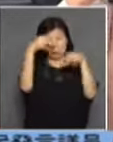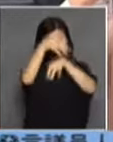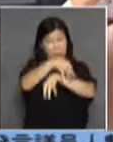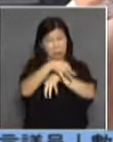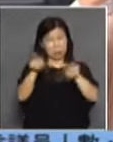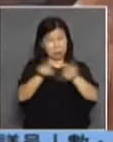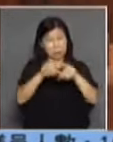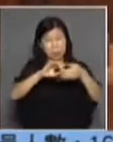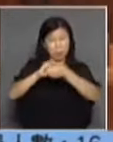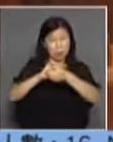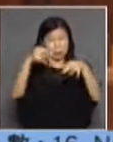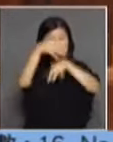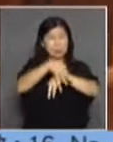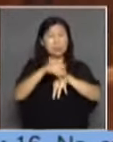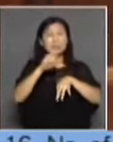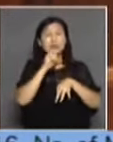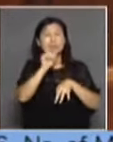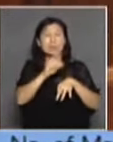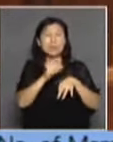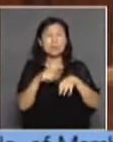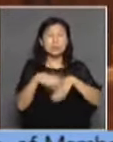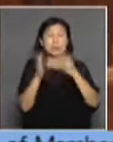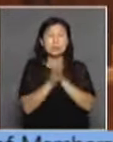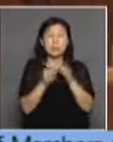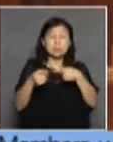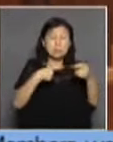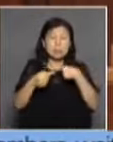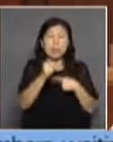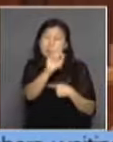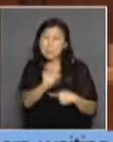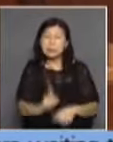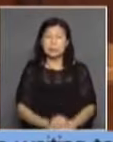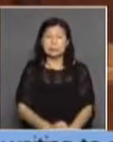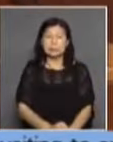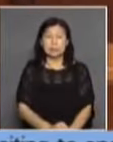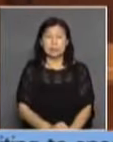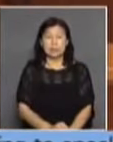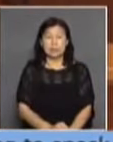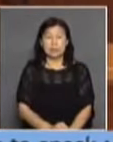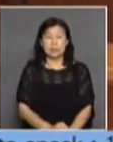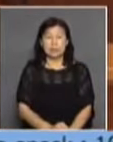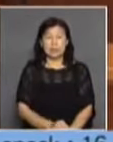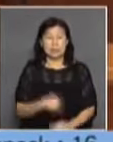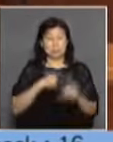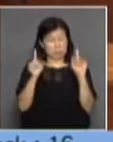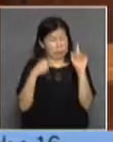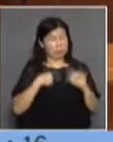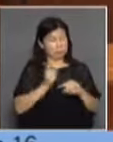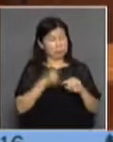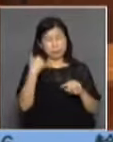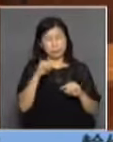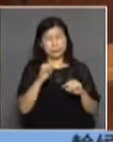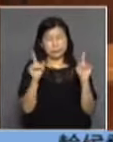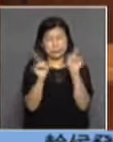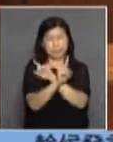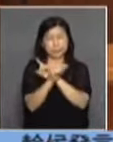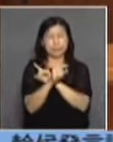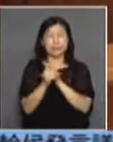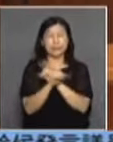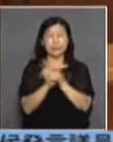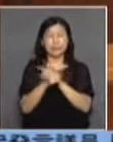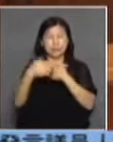者有所抵触嘅呢？唔该。 行政長官， 主席，我不應該代其他人一